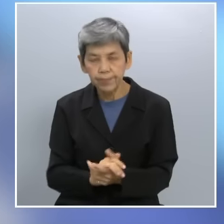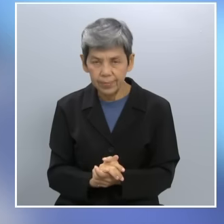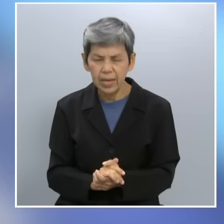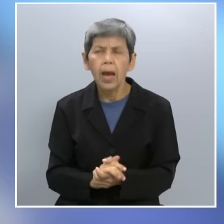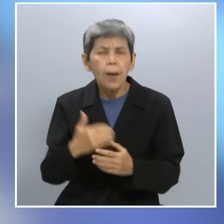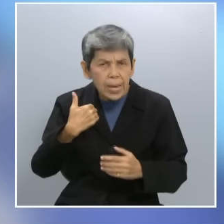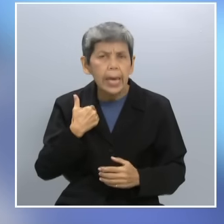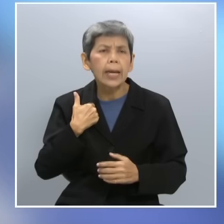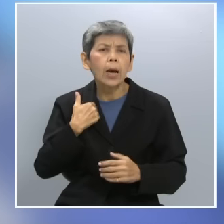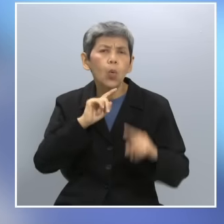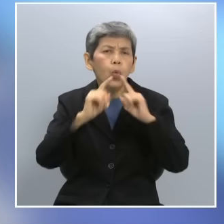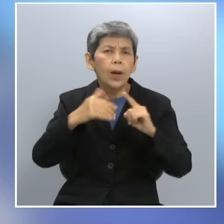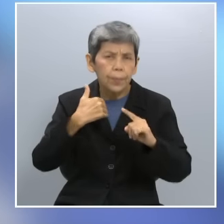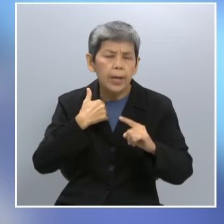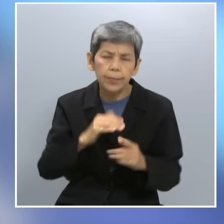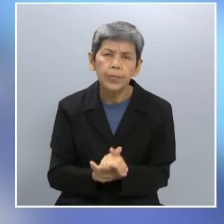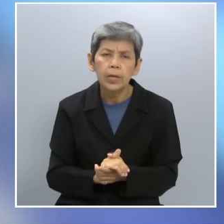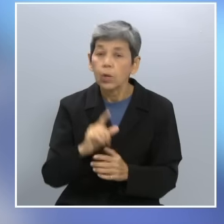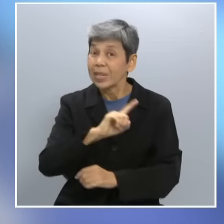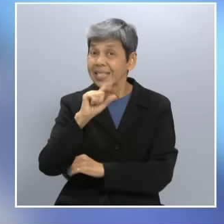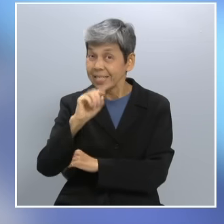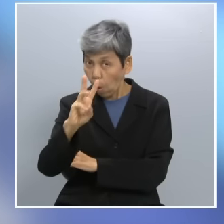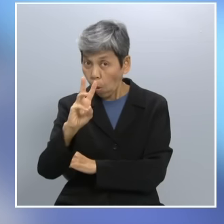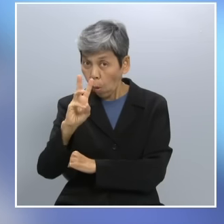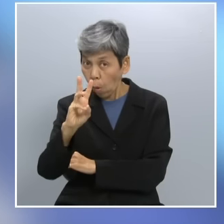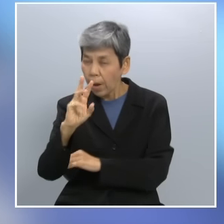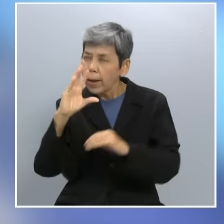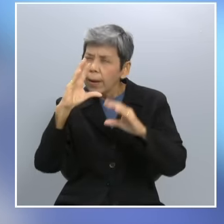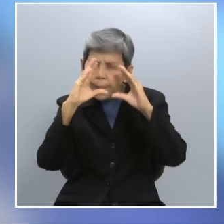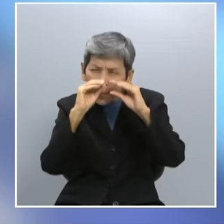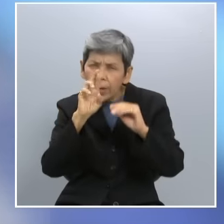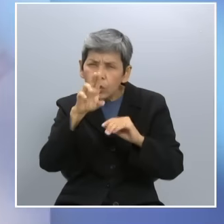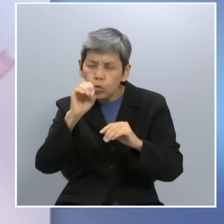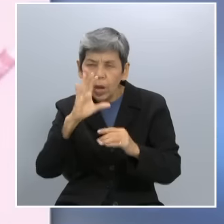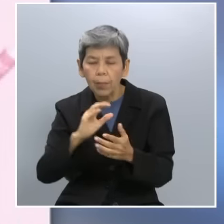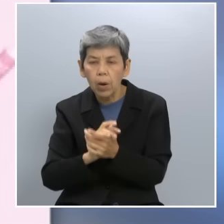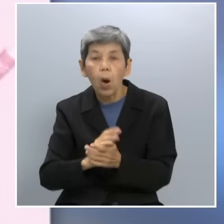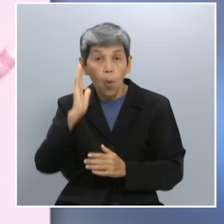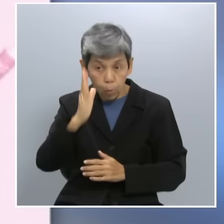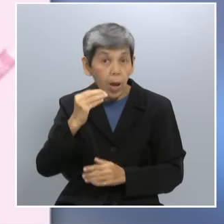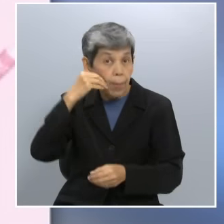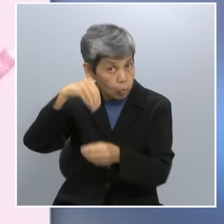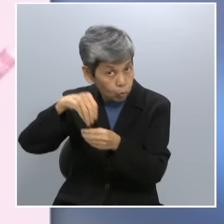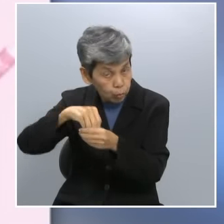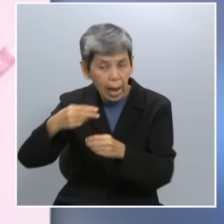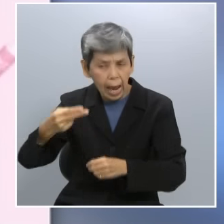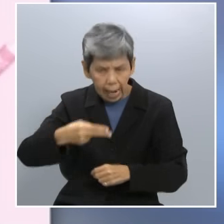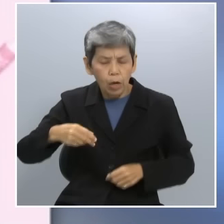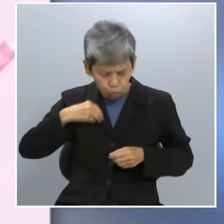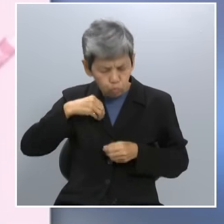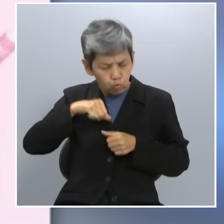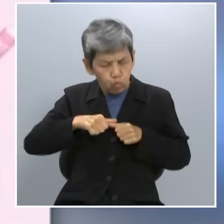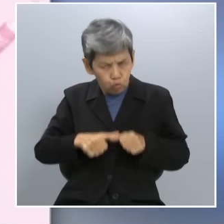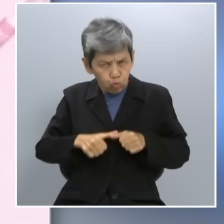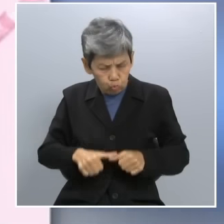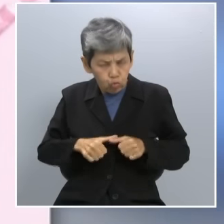ฮะเนี่ยครับเห็นมั้ยฮะ 26เดือน 5อันนี้เที่ยง 2นาทีมันตอบกลับมาครับบอกพรุ่งนี้อยู่บ้านมั้ยหลานบอกอยู่ค่ะ